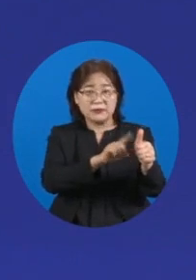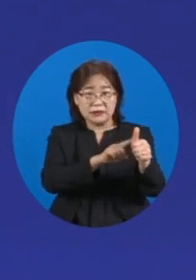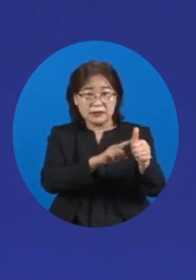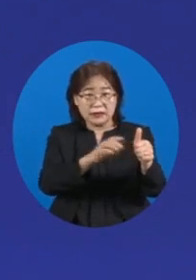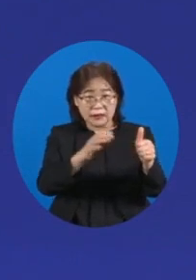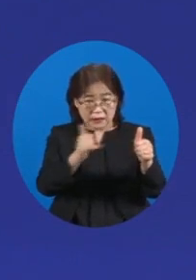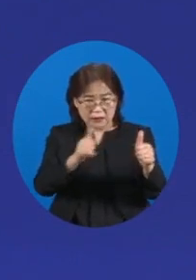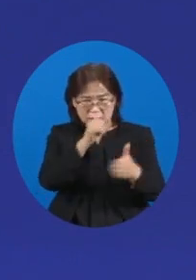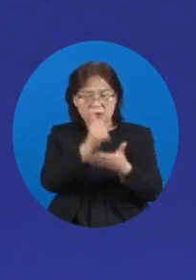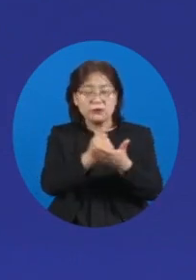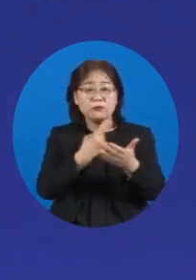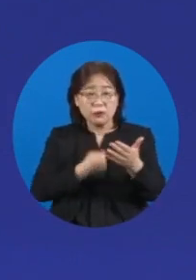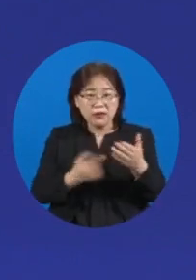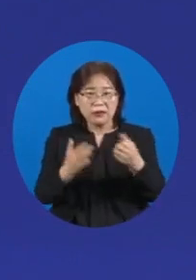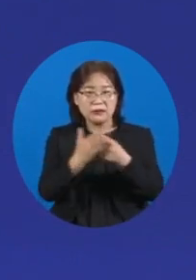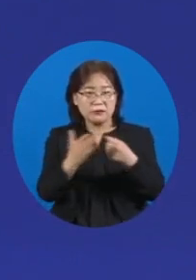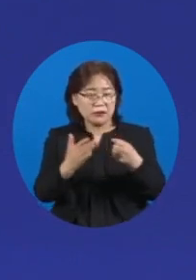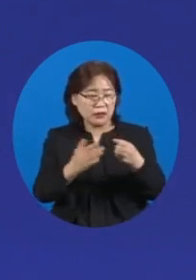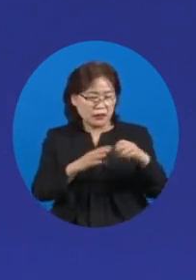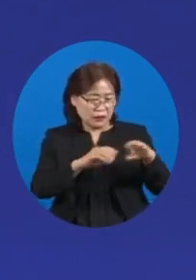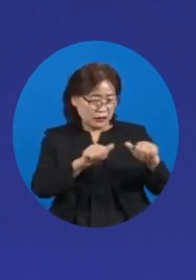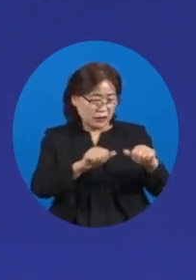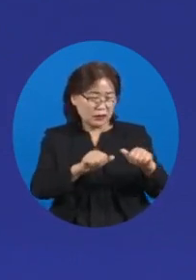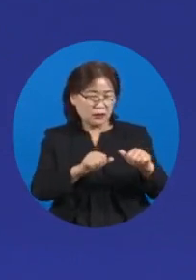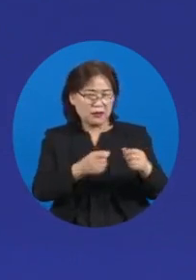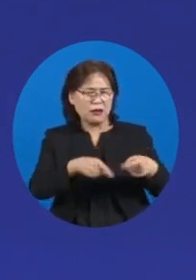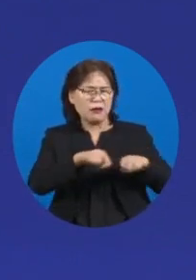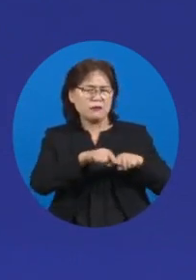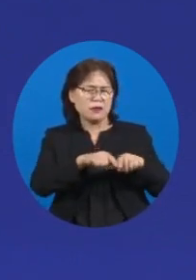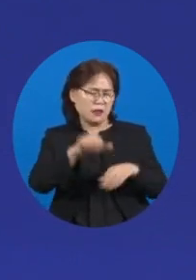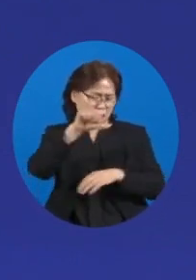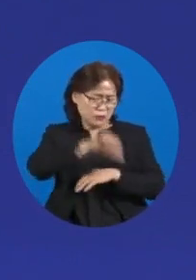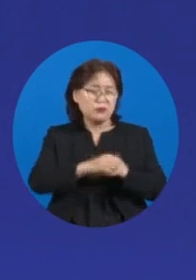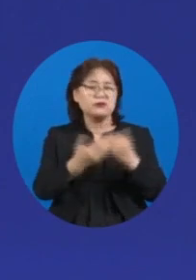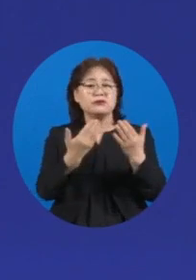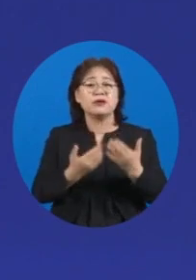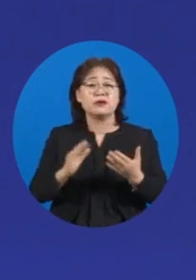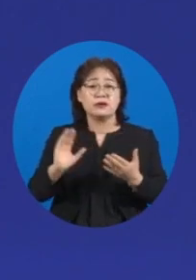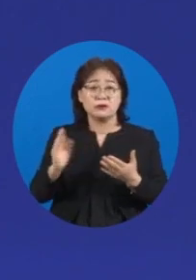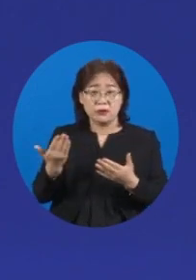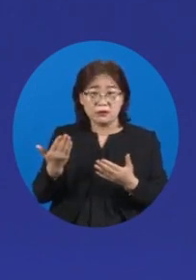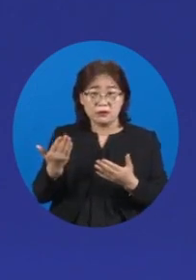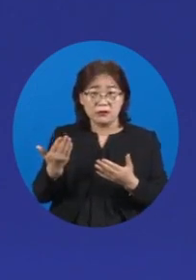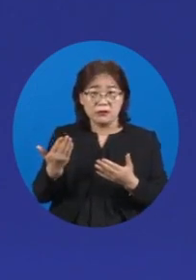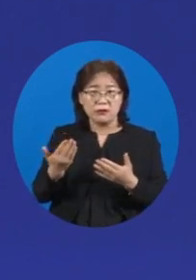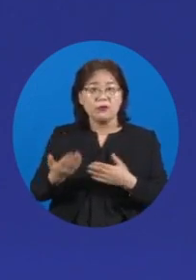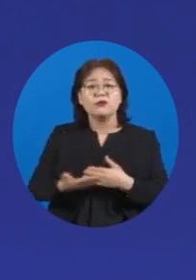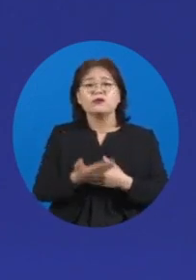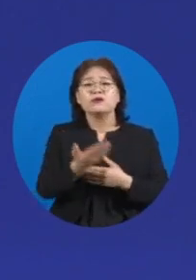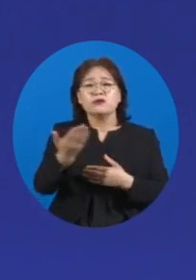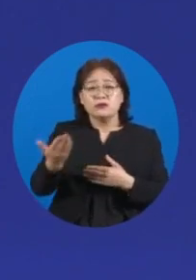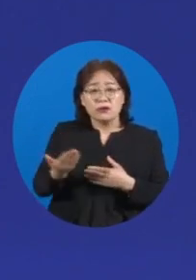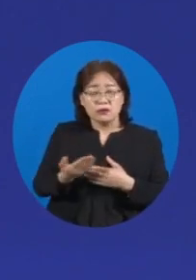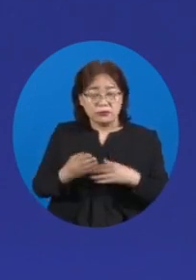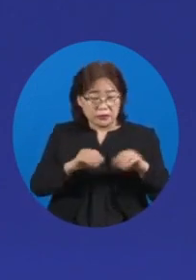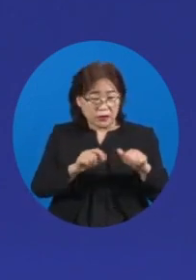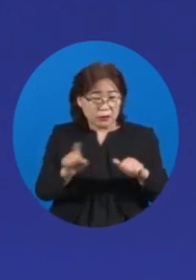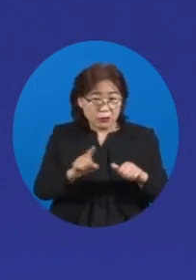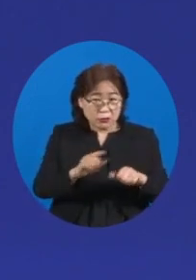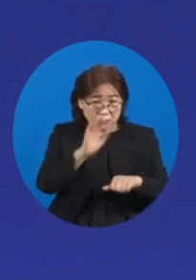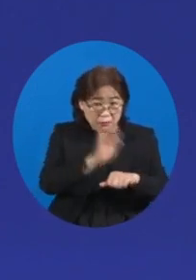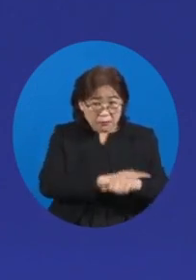범죄 함으로 그 땅이 함께 저주를 받았다는 거에요 여러분 땅이 뭘